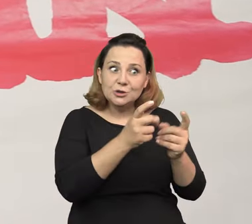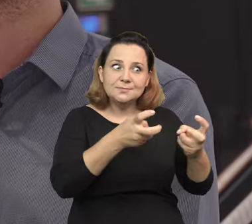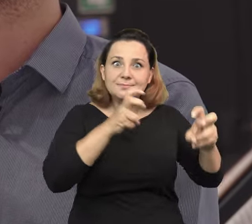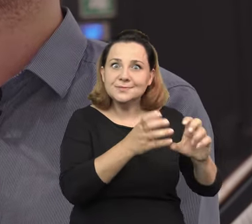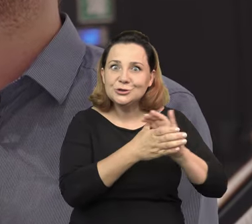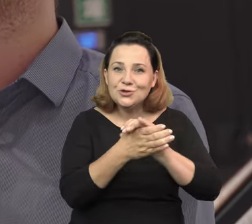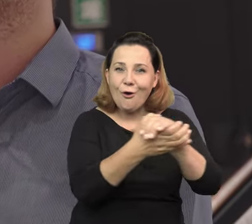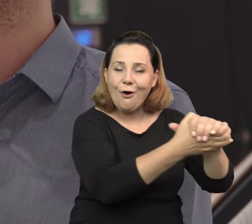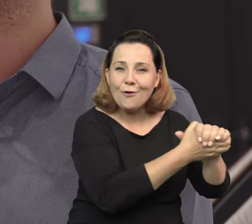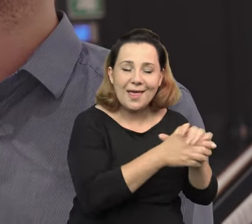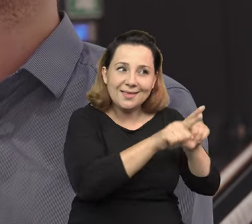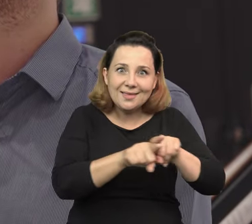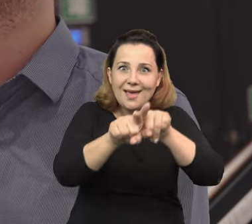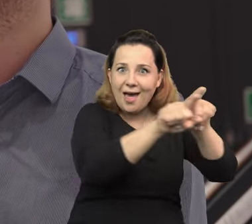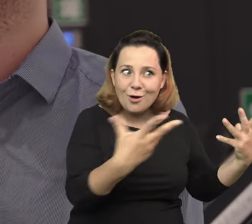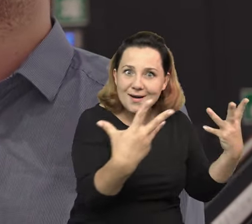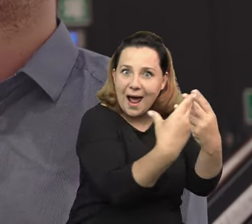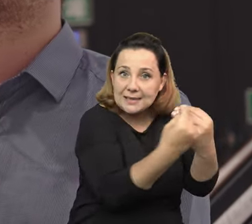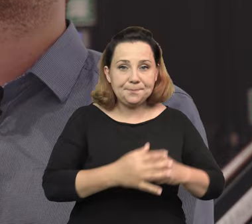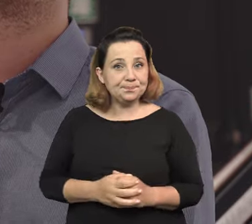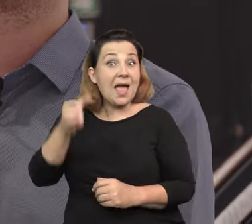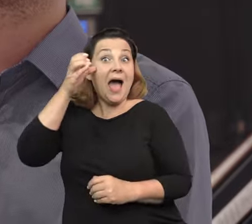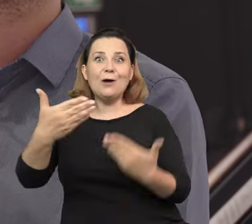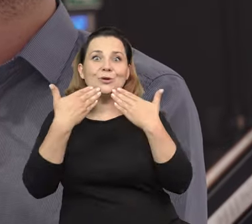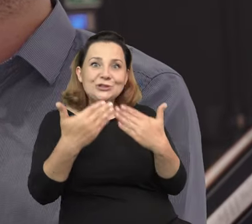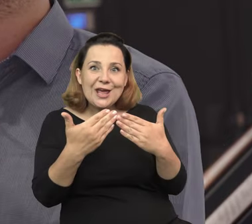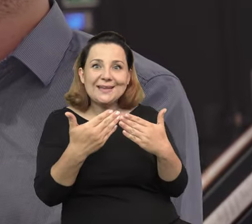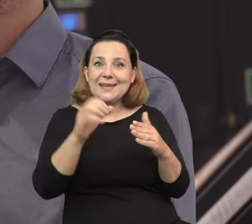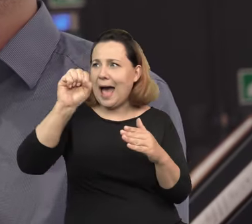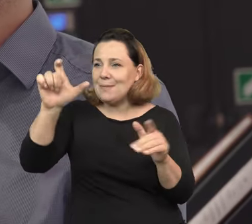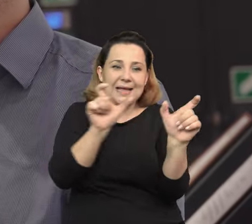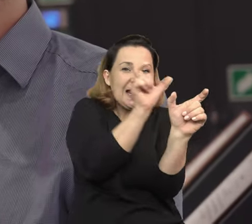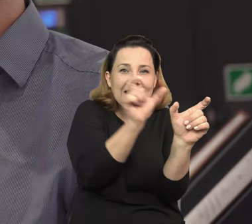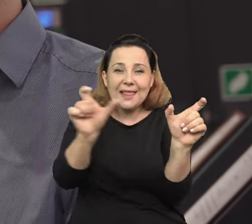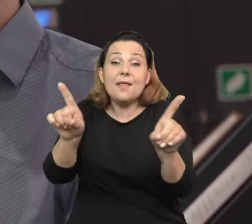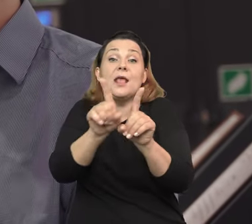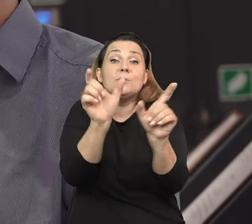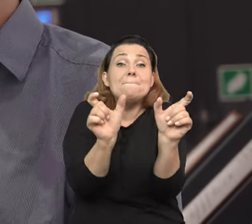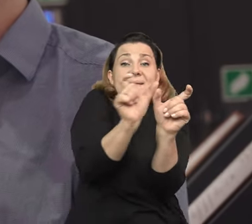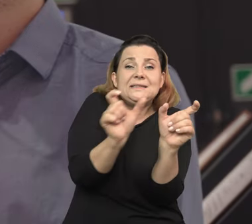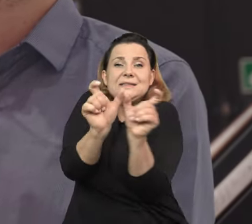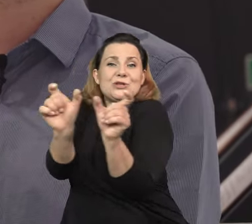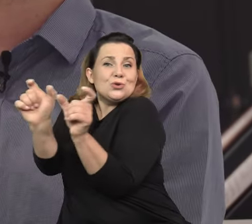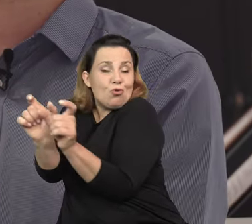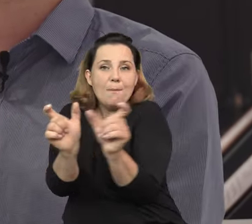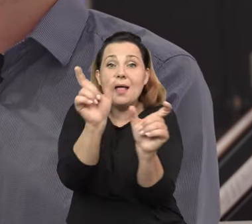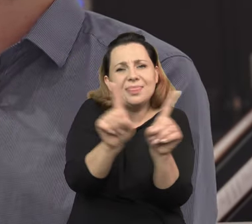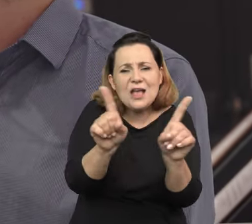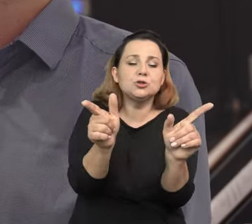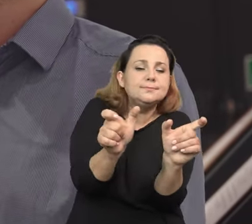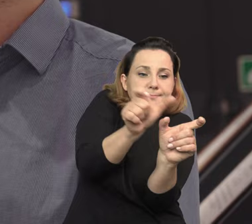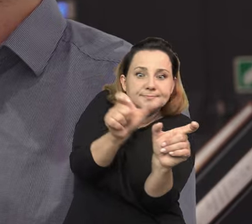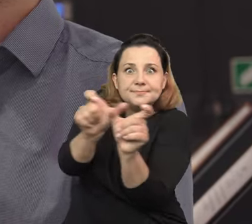właśnie solidarność, jakaś jedność. I on za pomocą tych liter, które też są do siebie tak zbliżone, przytulone na chodzie jedna na